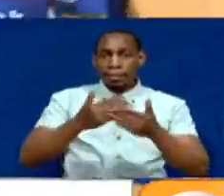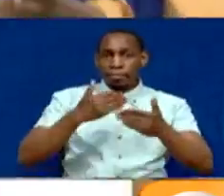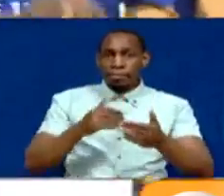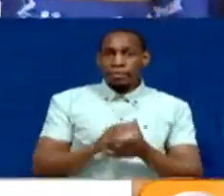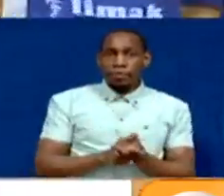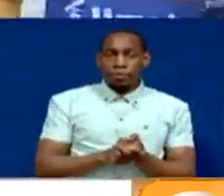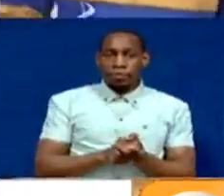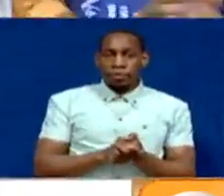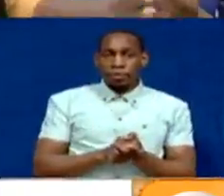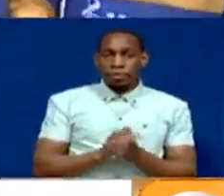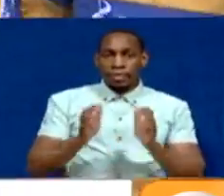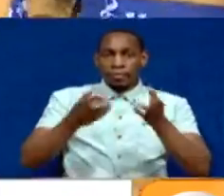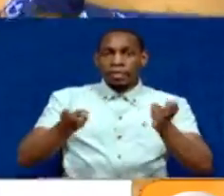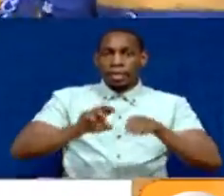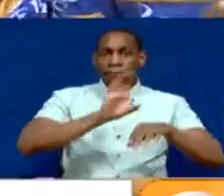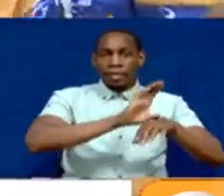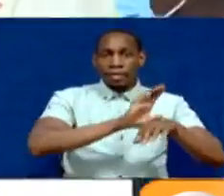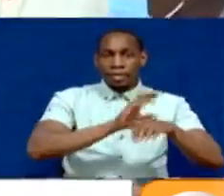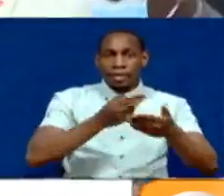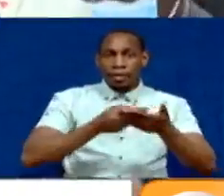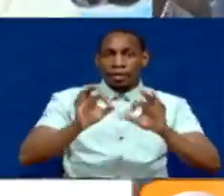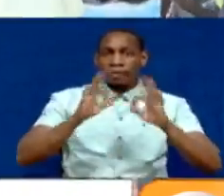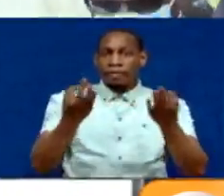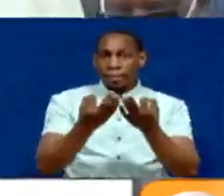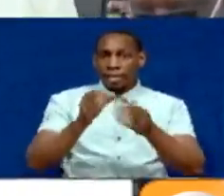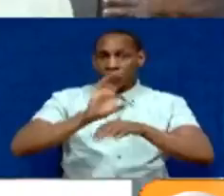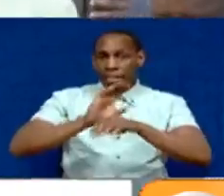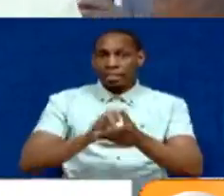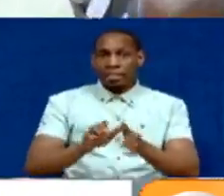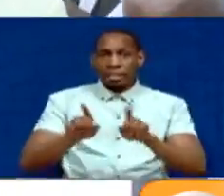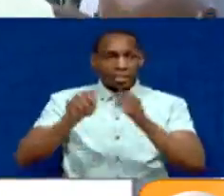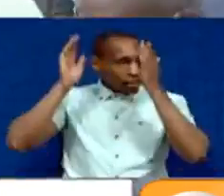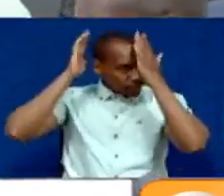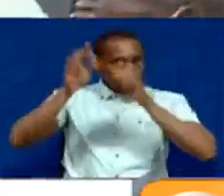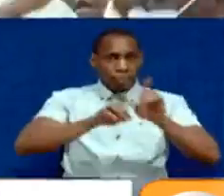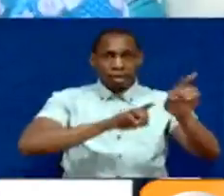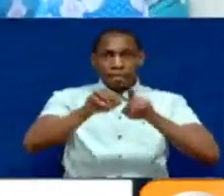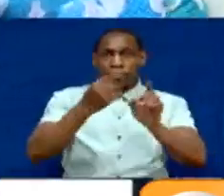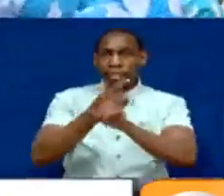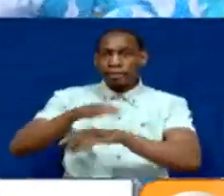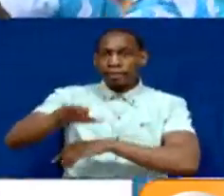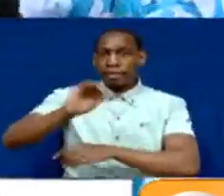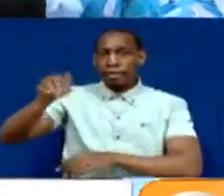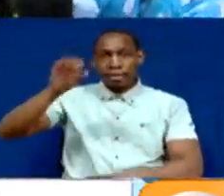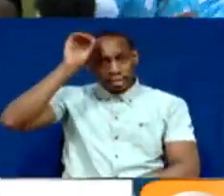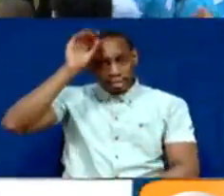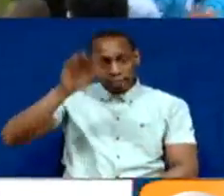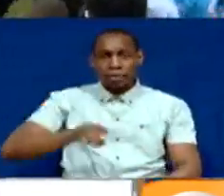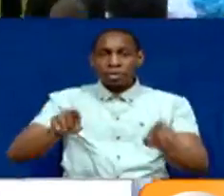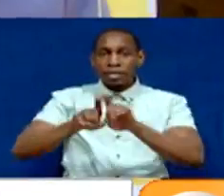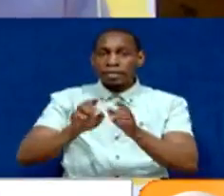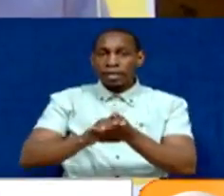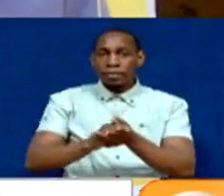ya masifu ya jioni yaliyofanyika katika kanisa la Holy Family Basilica, Askofu Anyolo alifanya ziara maeneo kadhaa kaunti ya Kiambu,